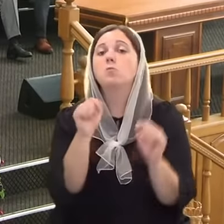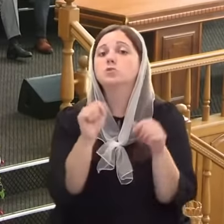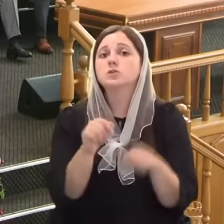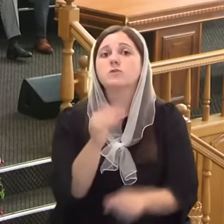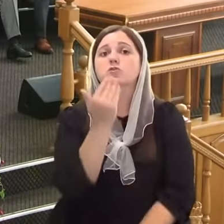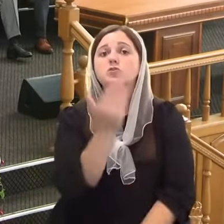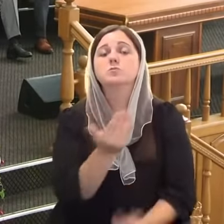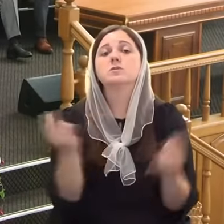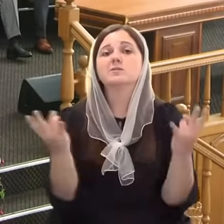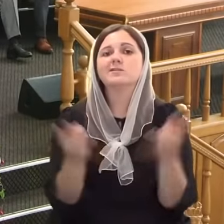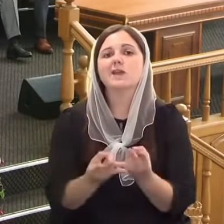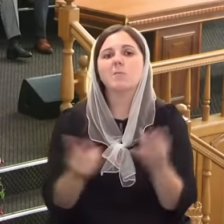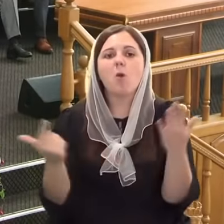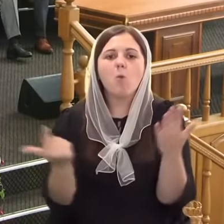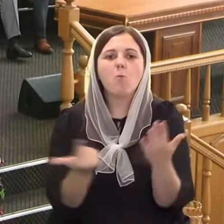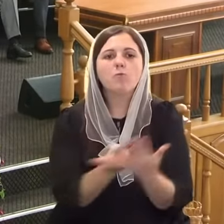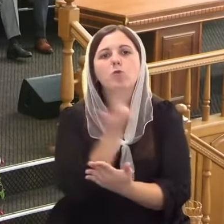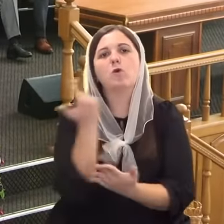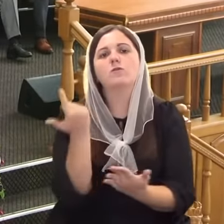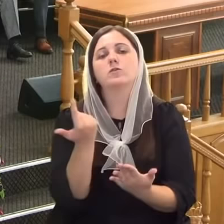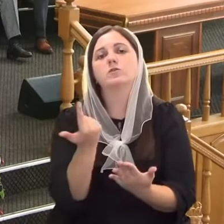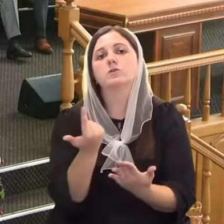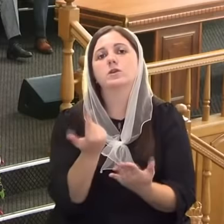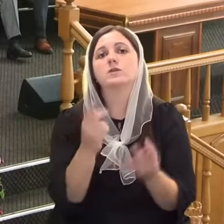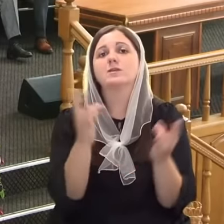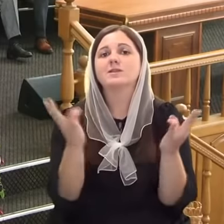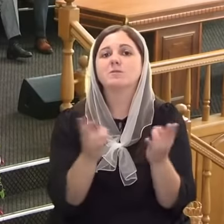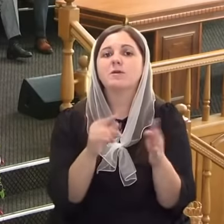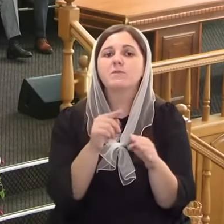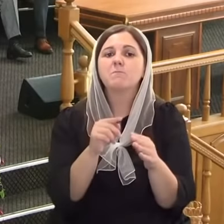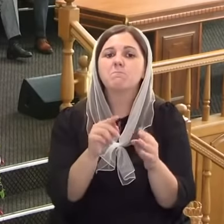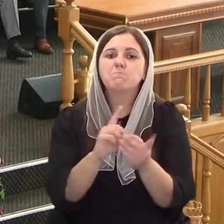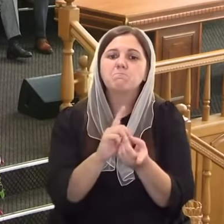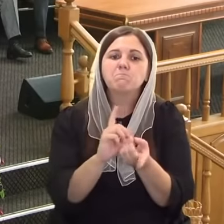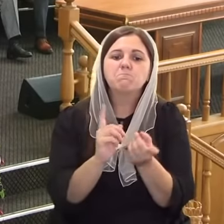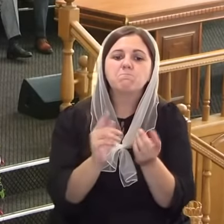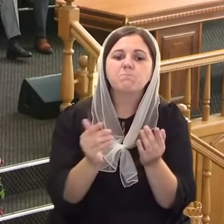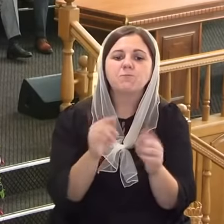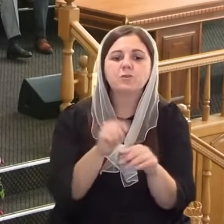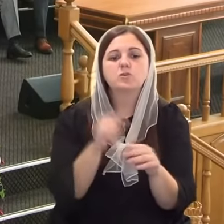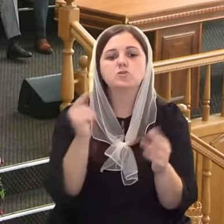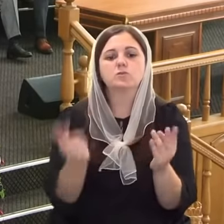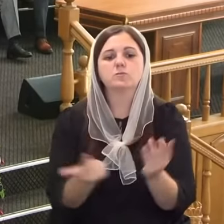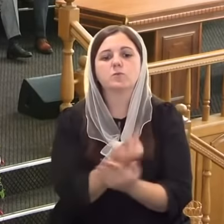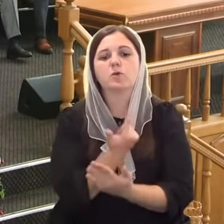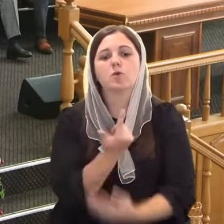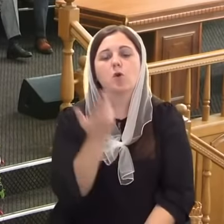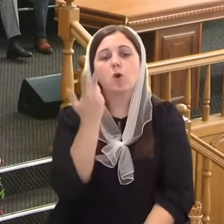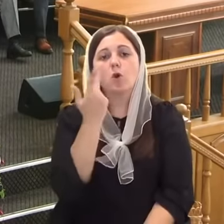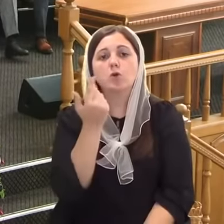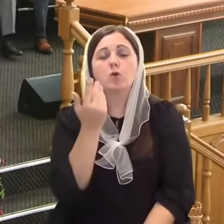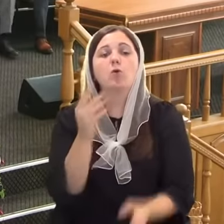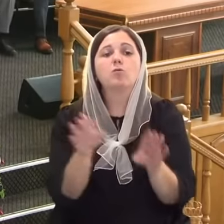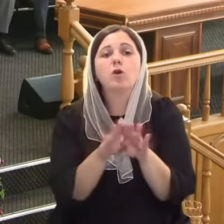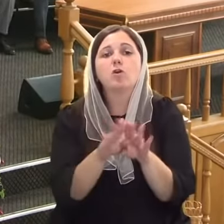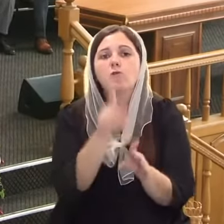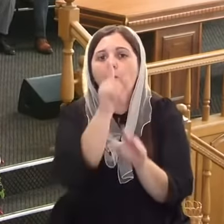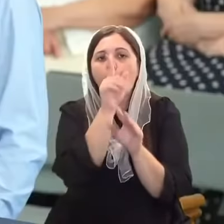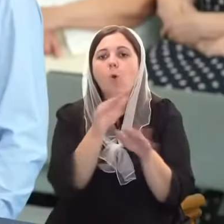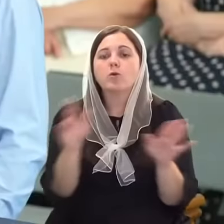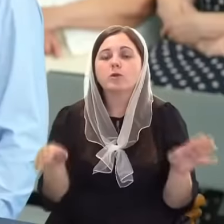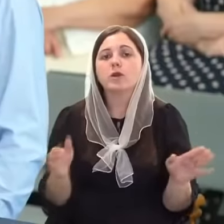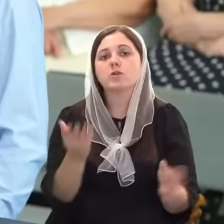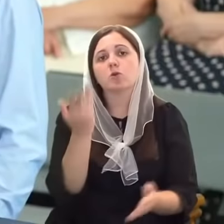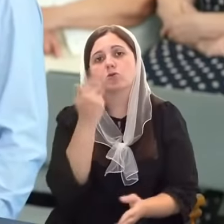тебе нужно пережить обновление, которое переживает орел, когда нуждается в